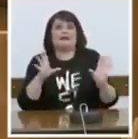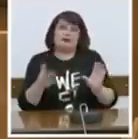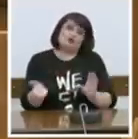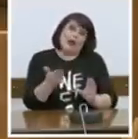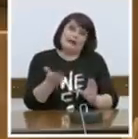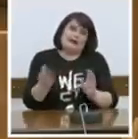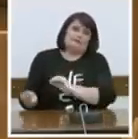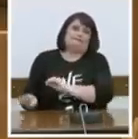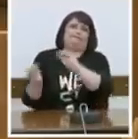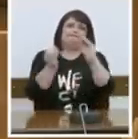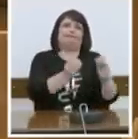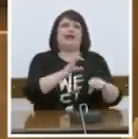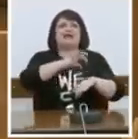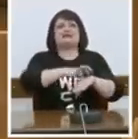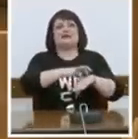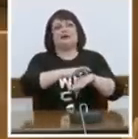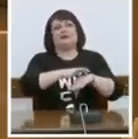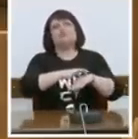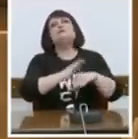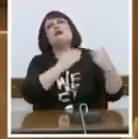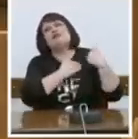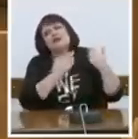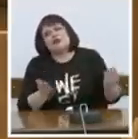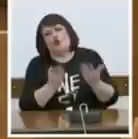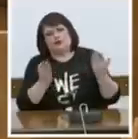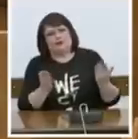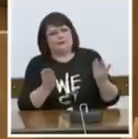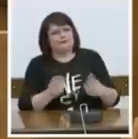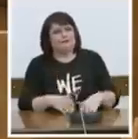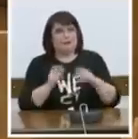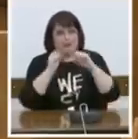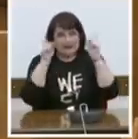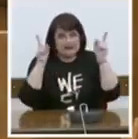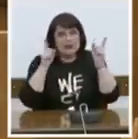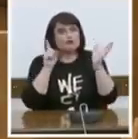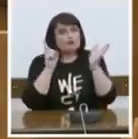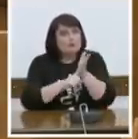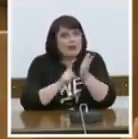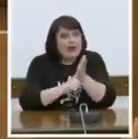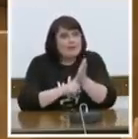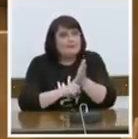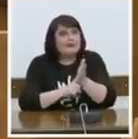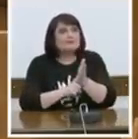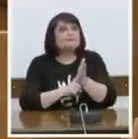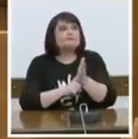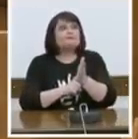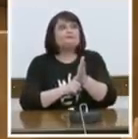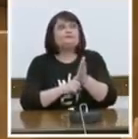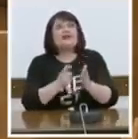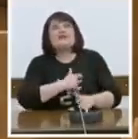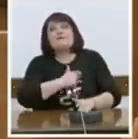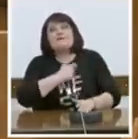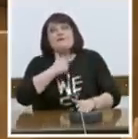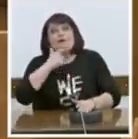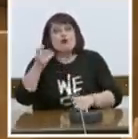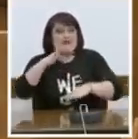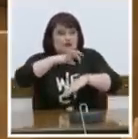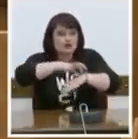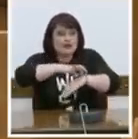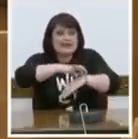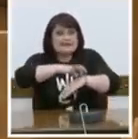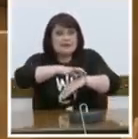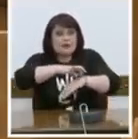της διακομιδής των ασθενών. Θα πρέπει επιτέλους να γίνουμε η φωνή των ασθενών,